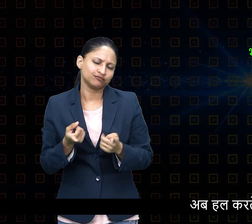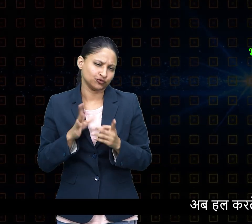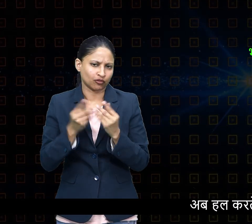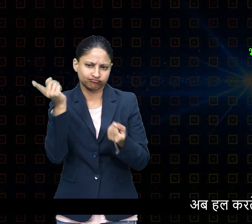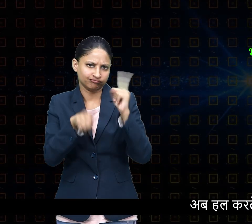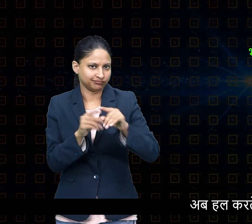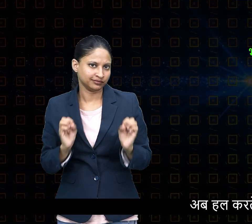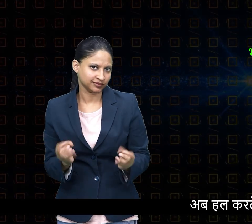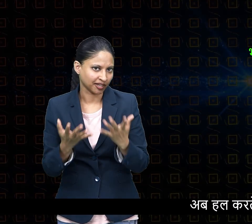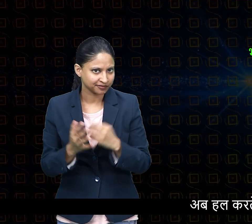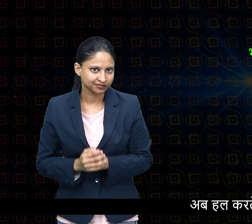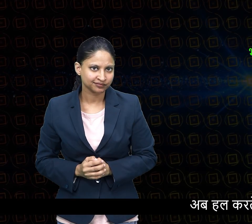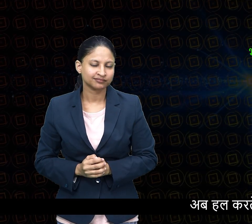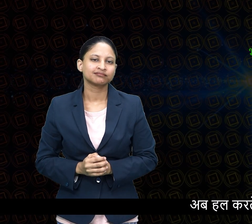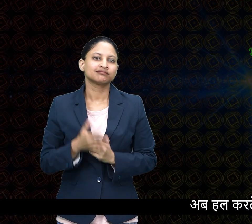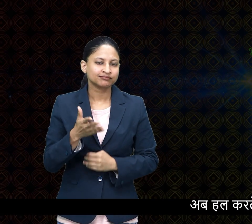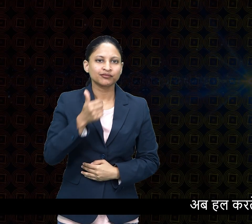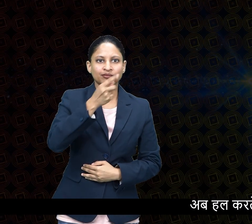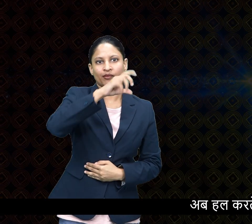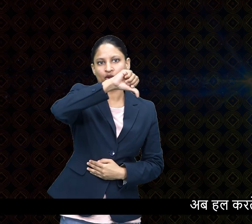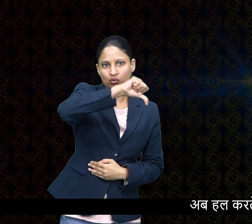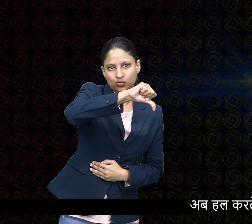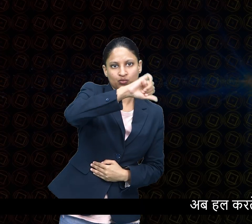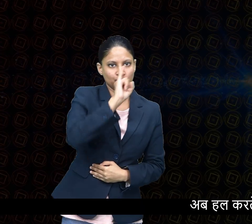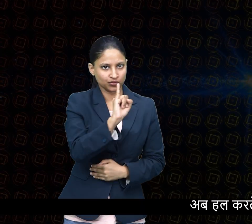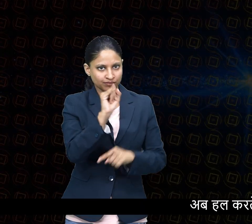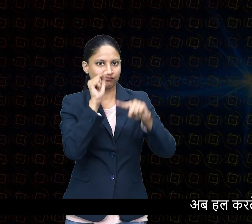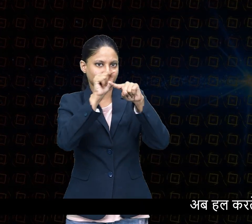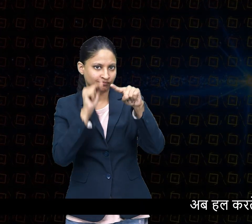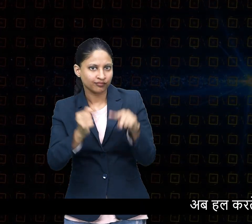अब हल करते हैं। 96 भाग 3।